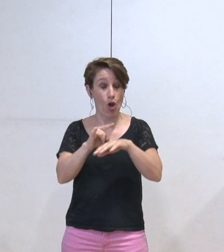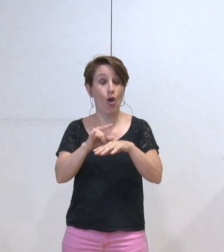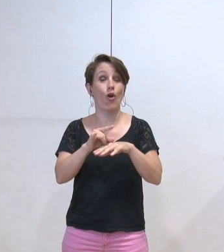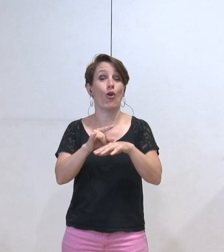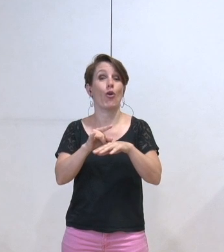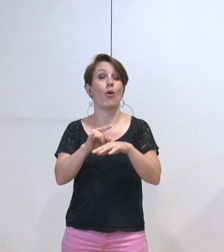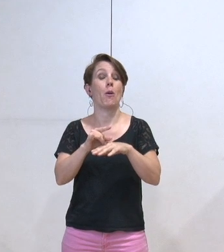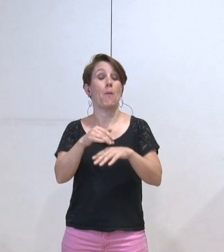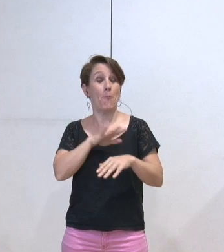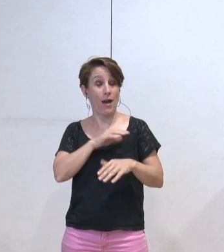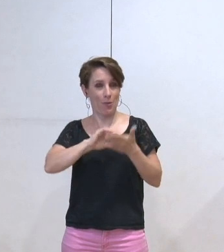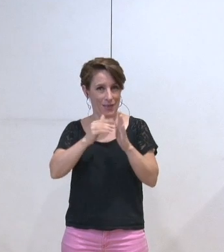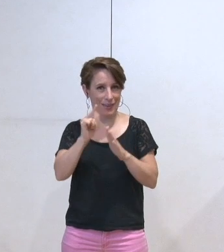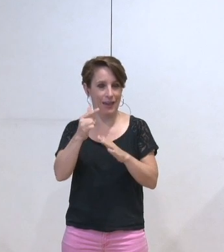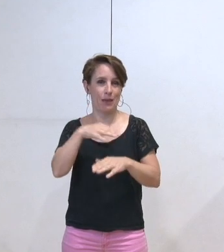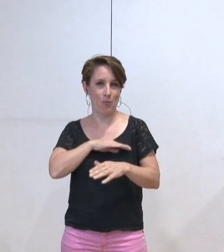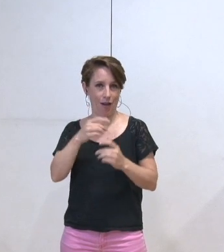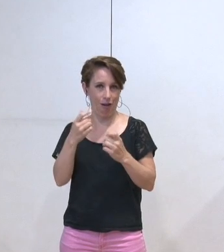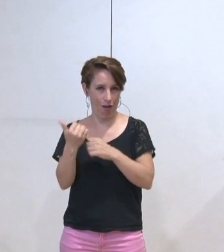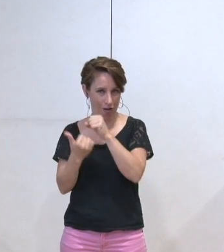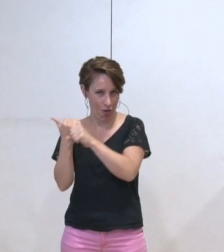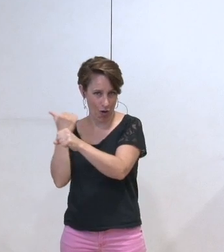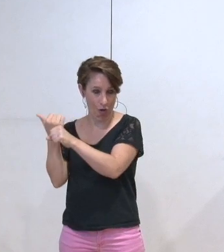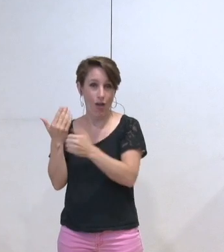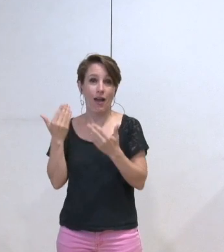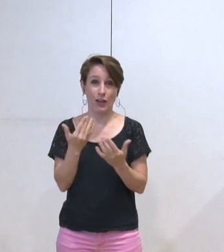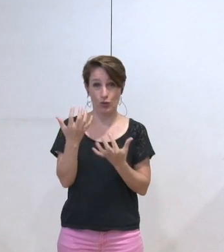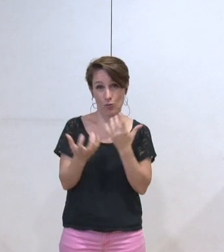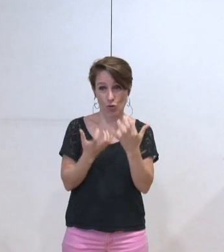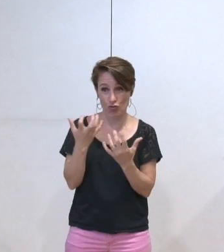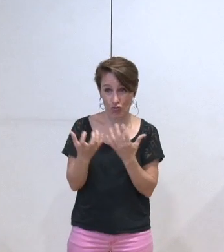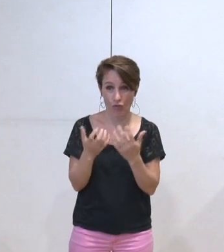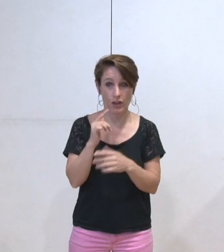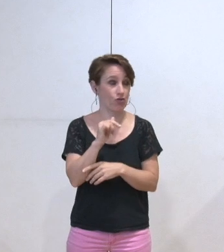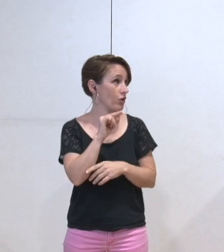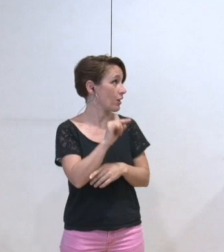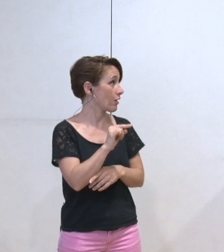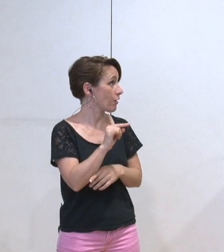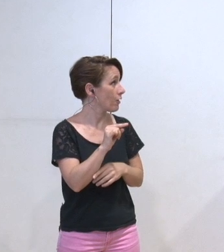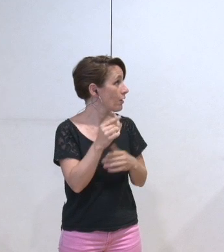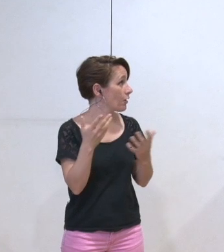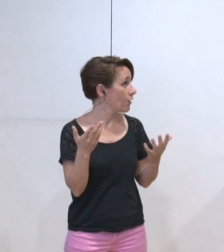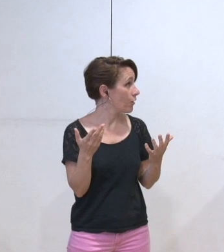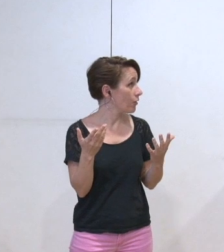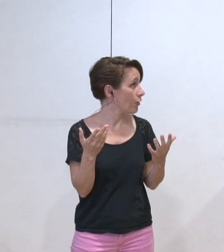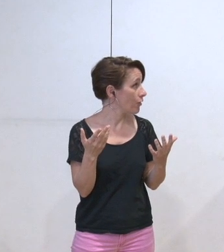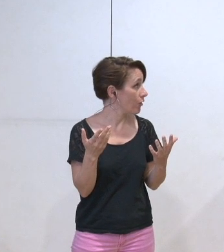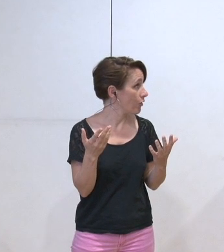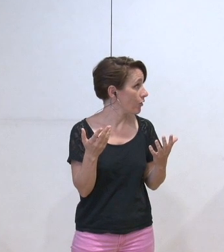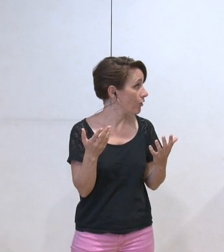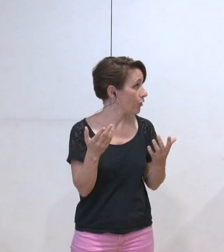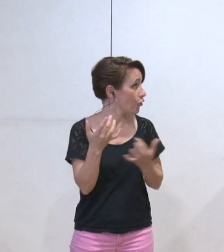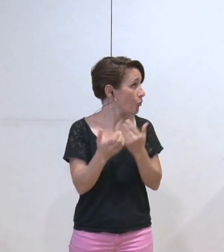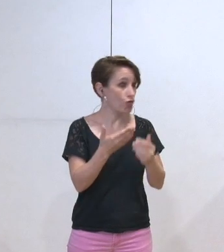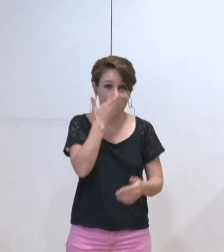gaz actuellement il n'y a pas d'isolation existante d'ailleurs il y a des travaux en ce moment sur l'école élémentaire en PA pour changer